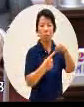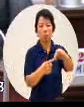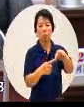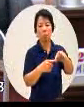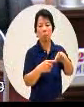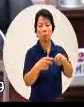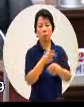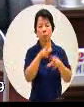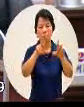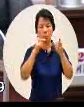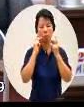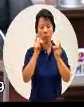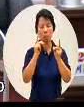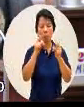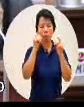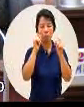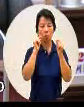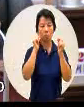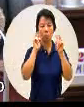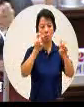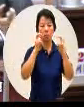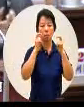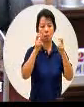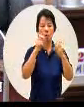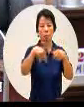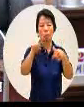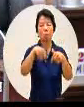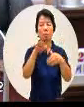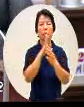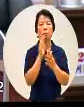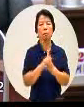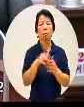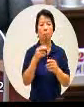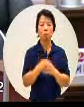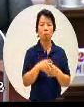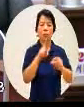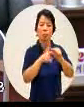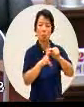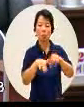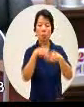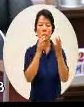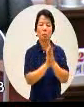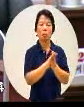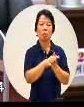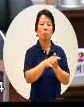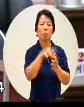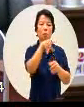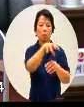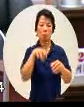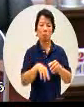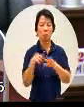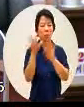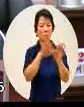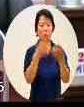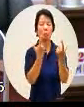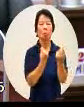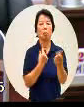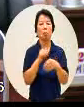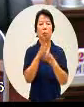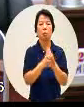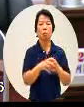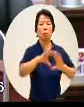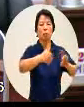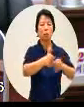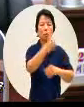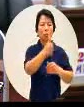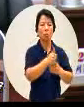的台中我為什麼舉台中因為台中的人口經濟規模跟高雄很相近那總統跟他聽他